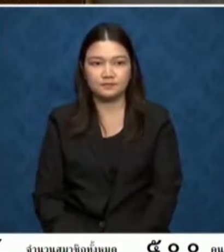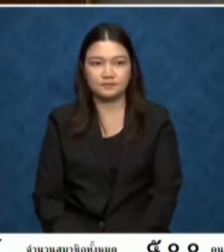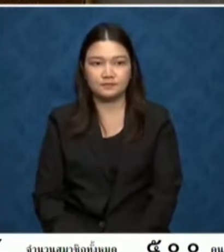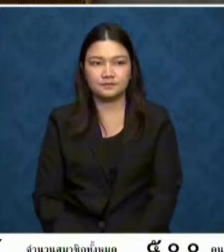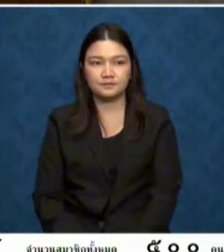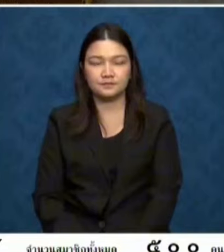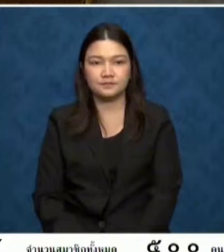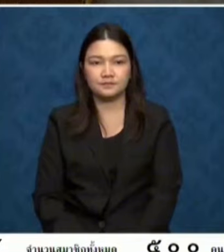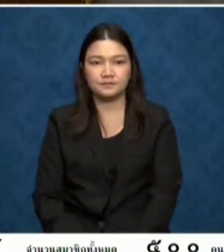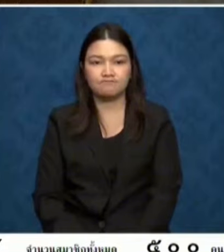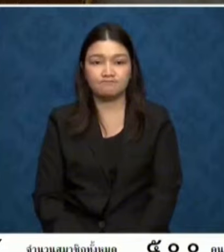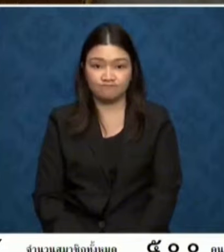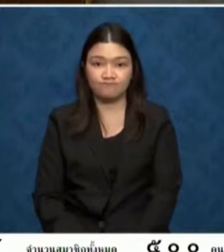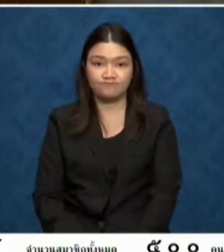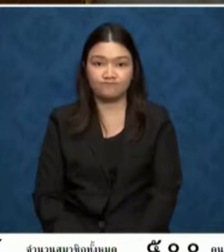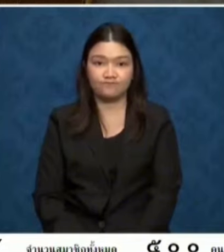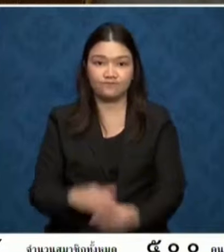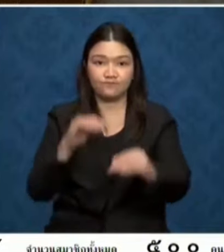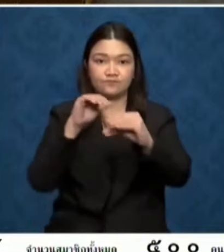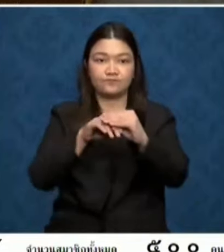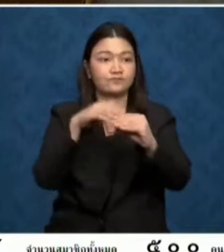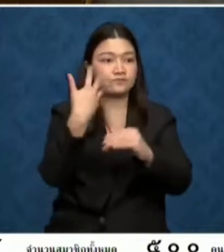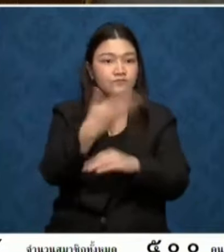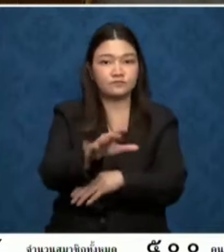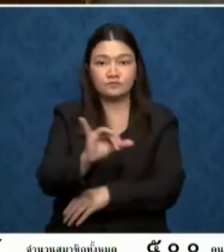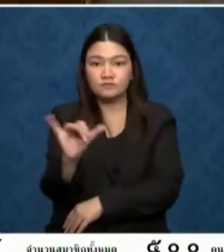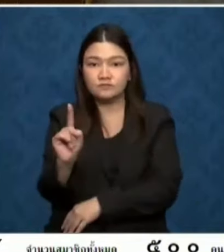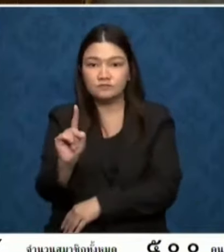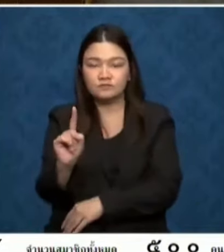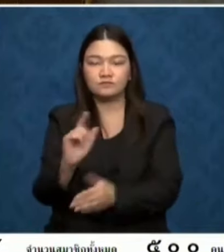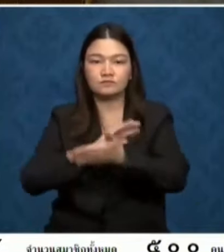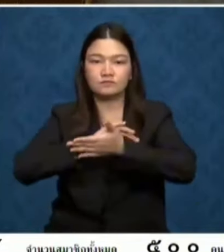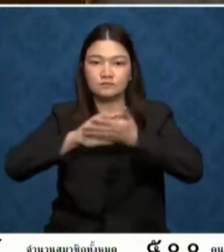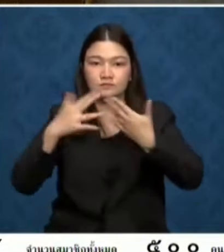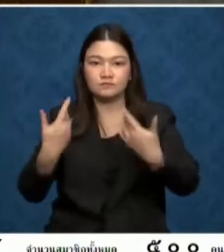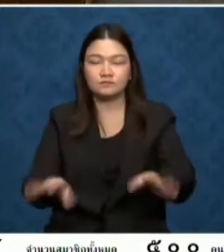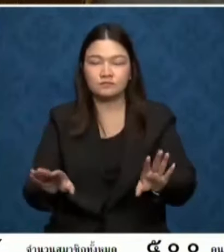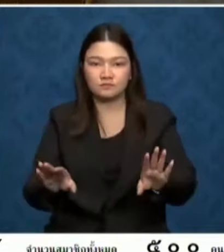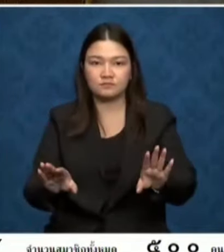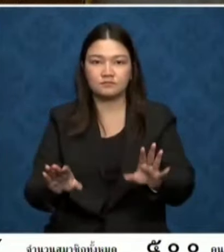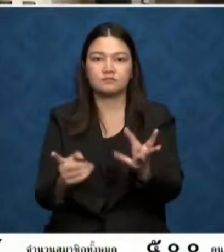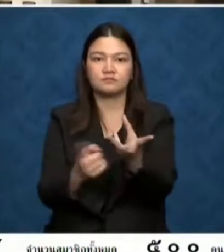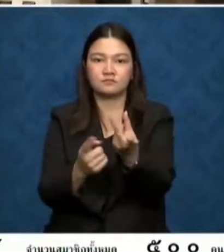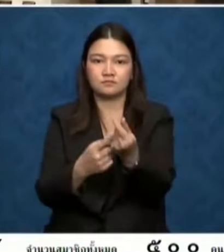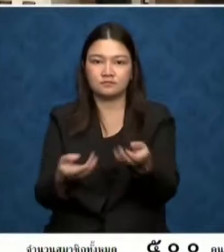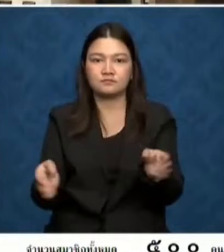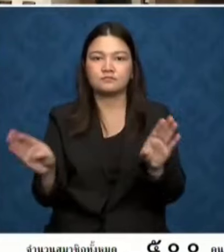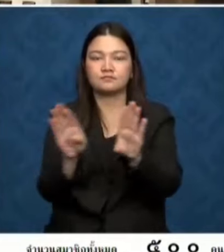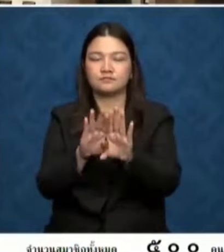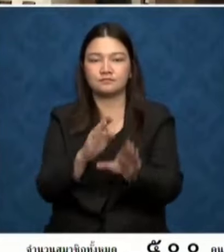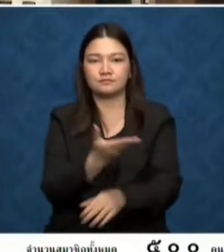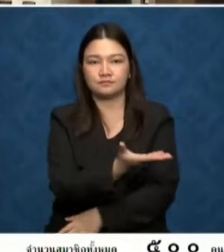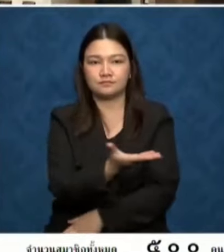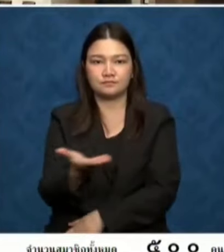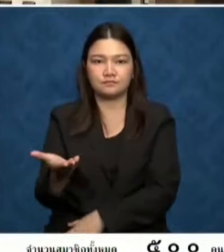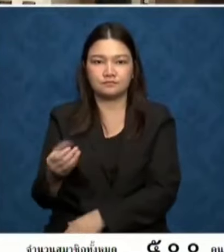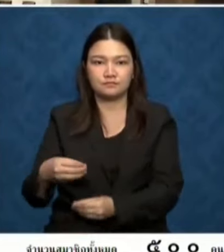ครับมีผู้ใดยังไม่ได้ใช้สิทธิ์ไหมครับครับครบถ้วนนะครับขอปิดการแสดงตนครับเจ้าหน้าที่แสดงผล